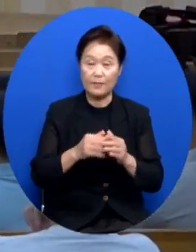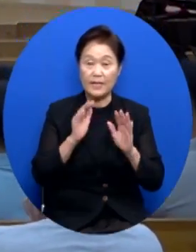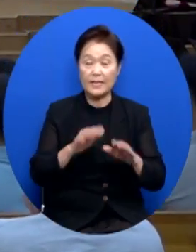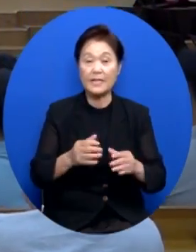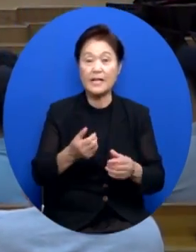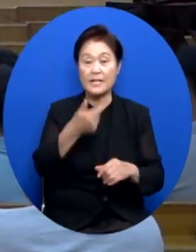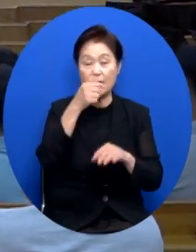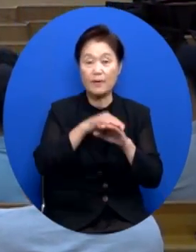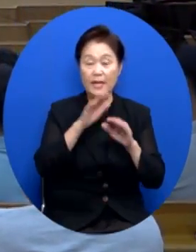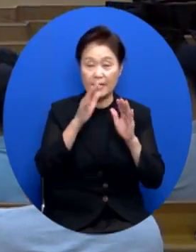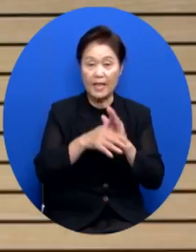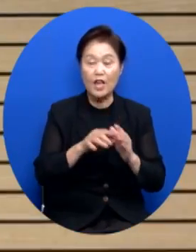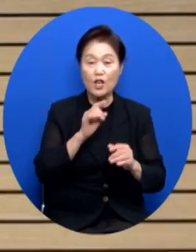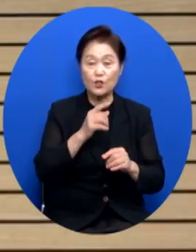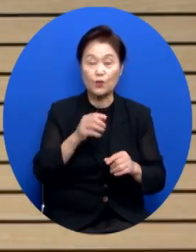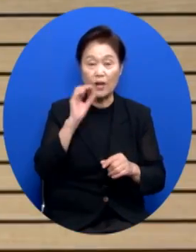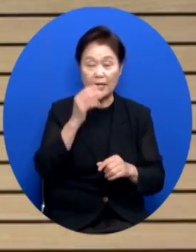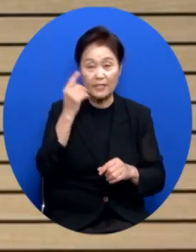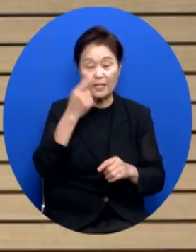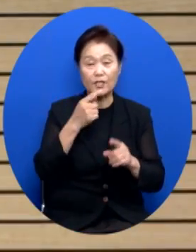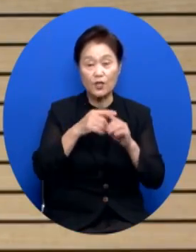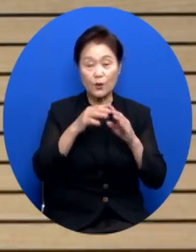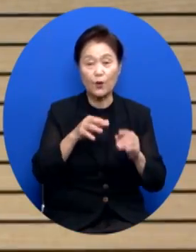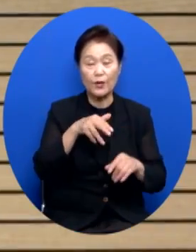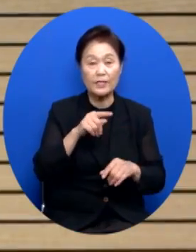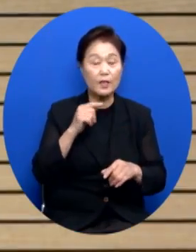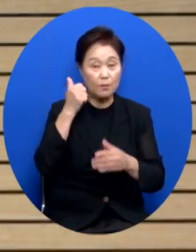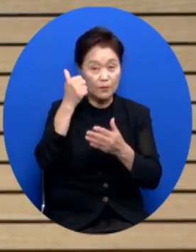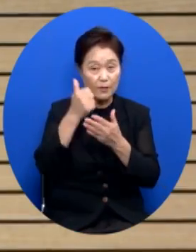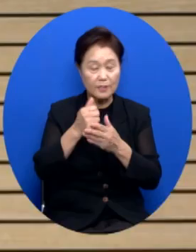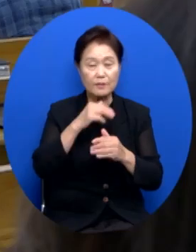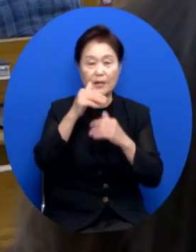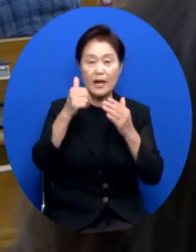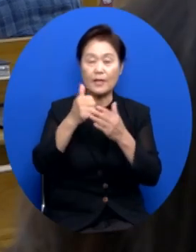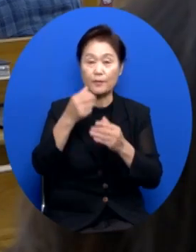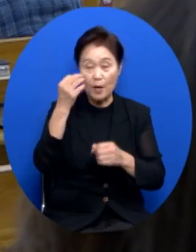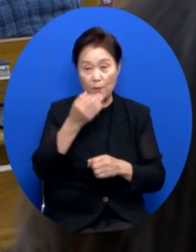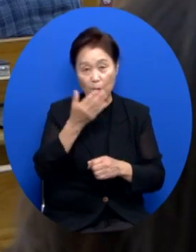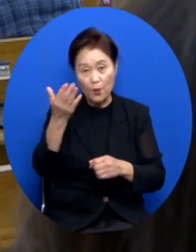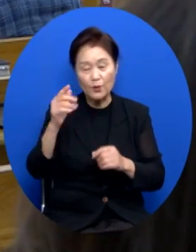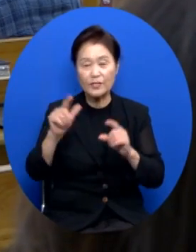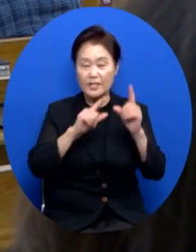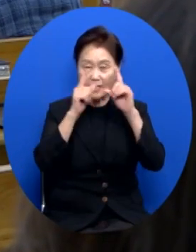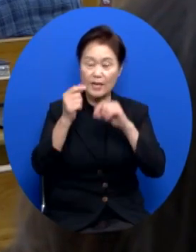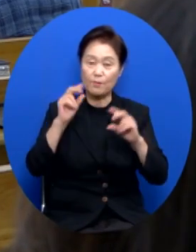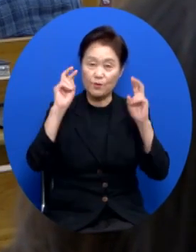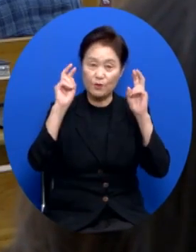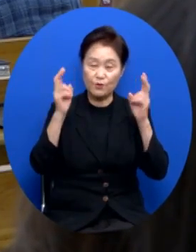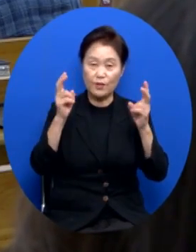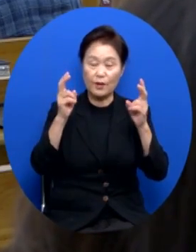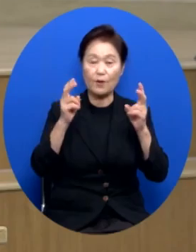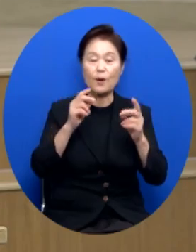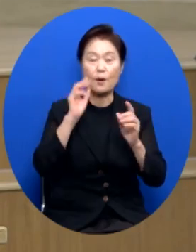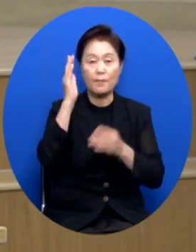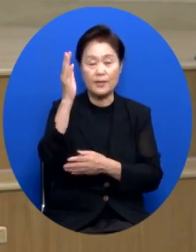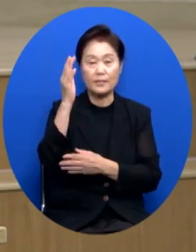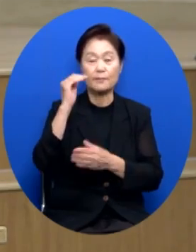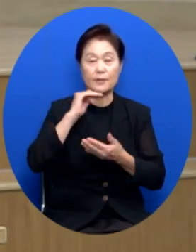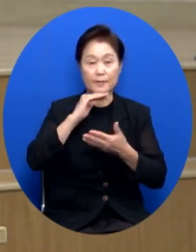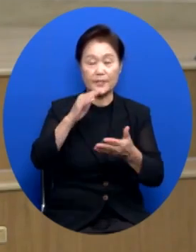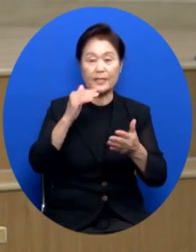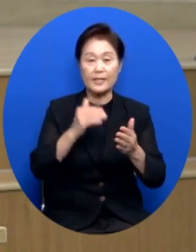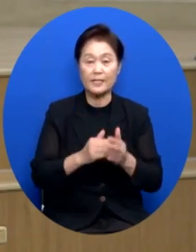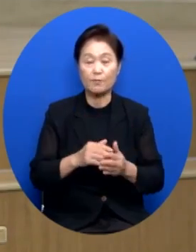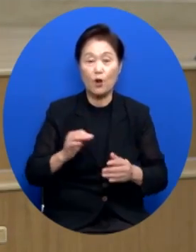창립예배에선 원주중앙성결교회 정덕균 목사가 하나님께 보여지는 삶을 주제로 말씀을 전했으며 이어진 총회를